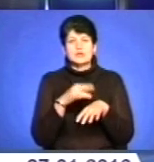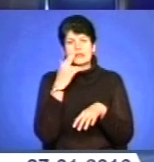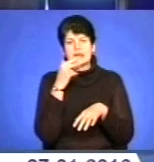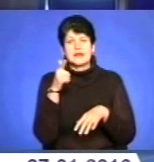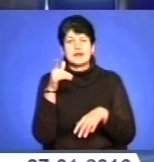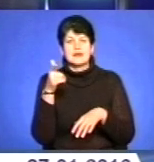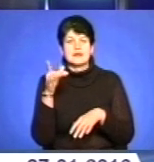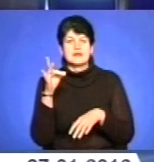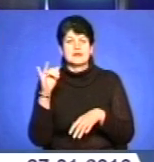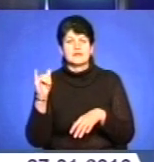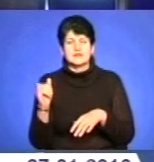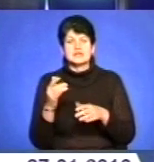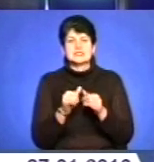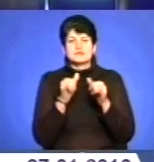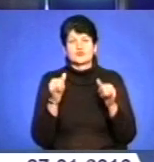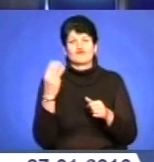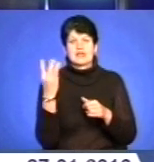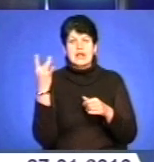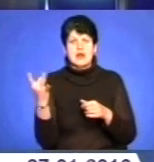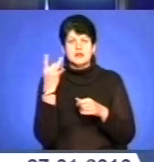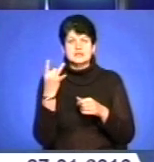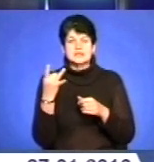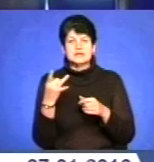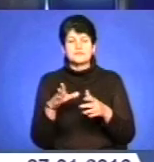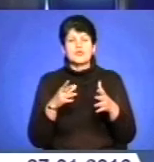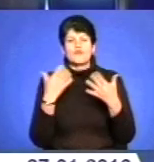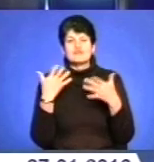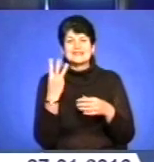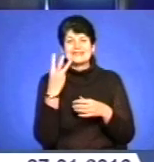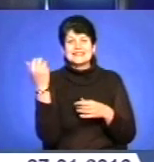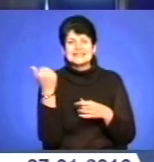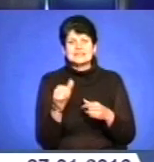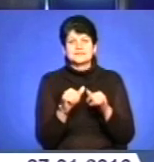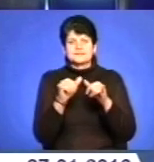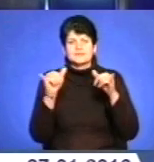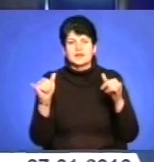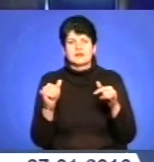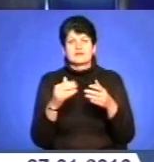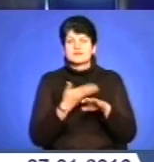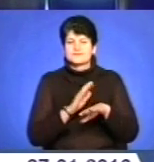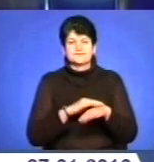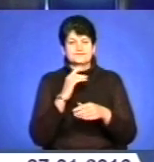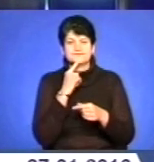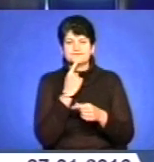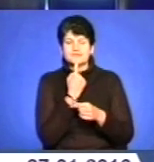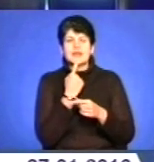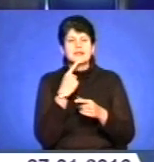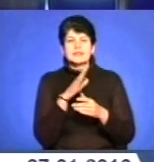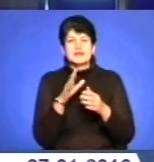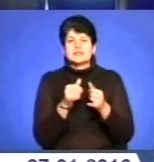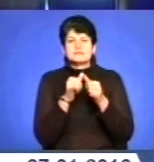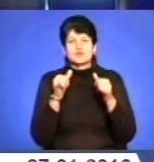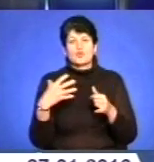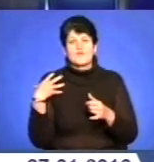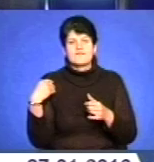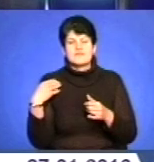ГРВІ перевищила епідпоріг втричі. Епідемія в області уже третій тиждень і ситуація постійно загострюється. Не перевищено епідпоріг у